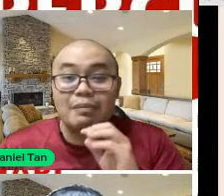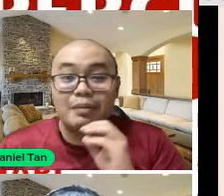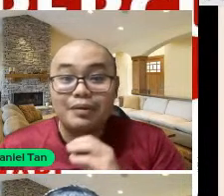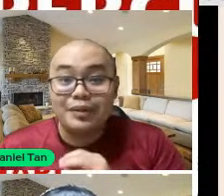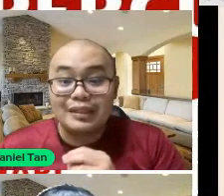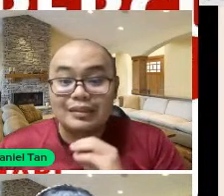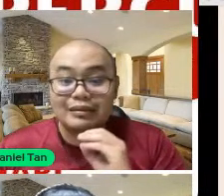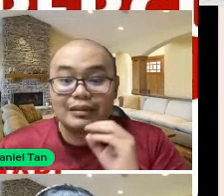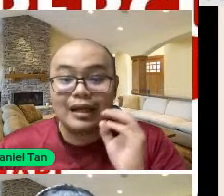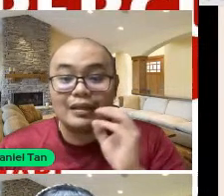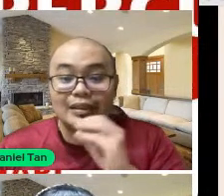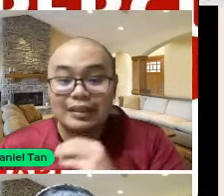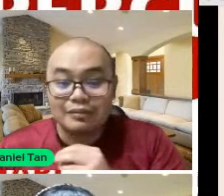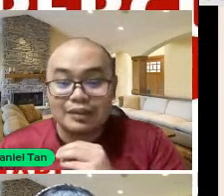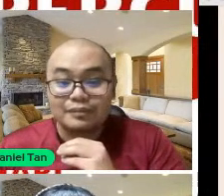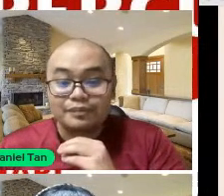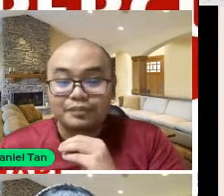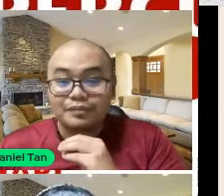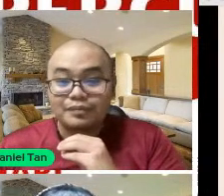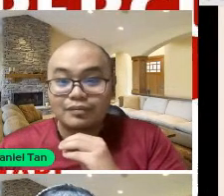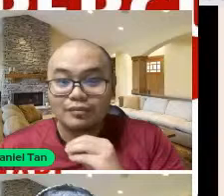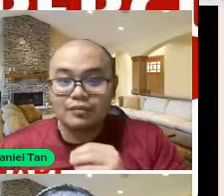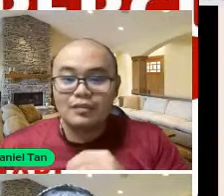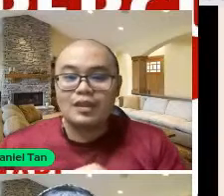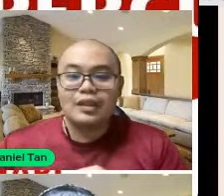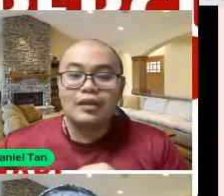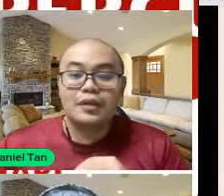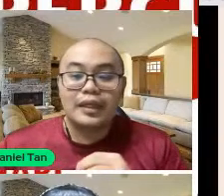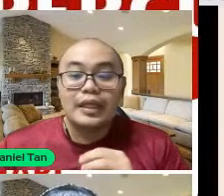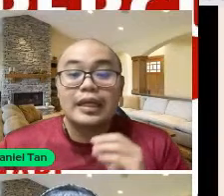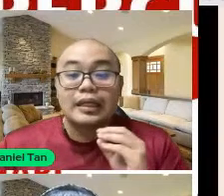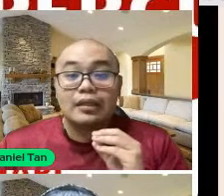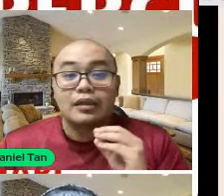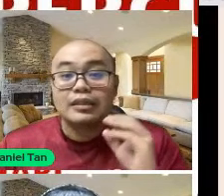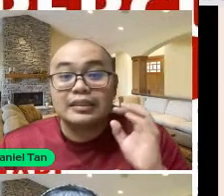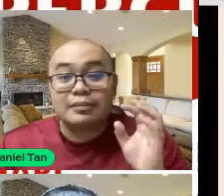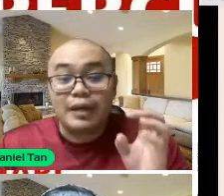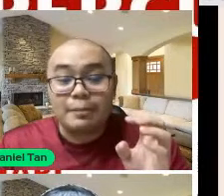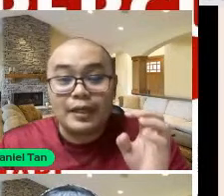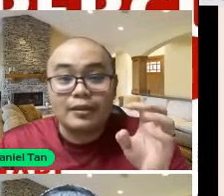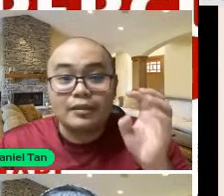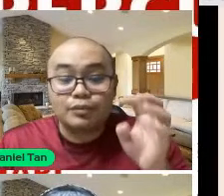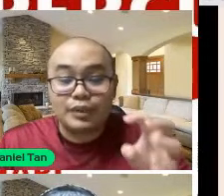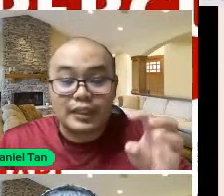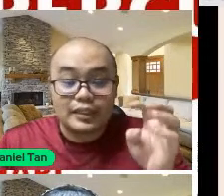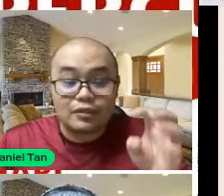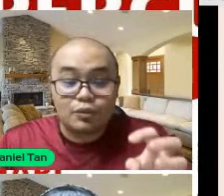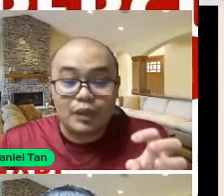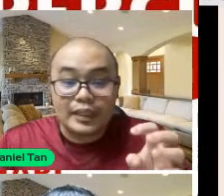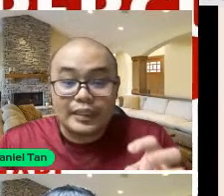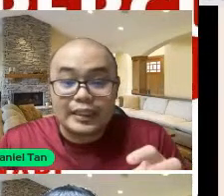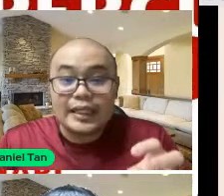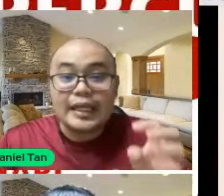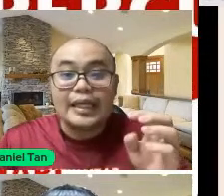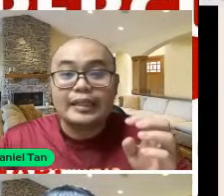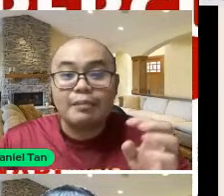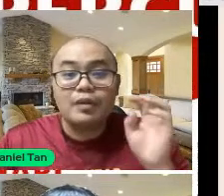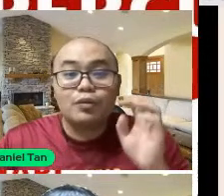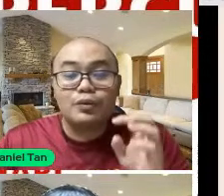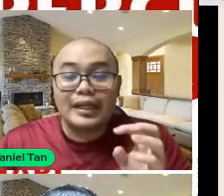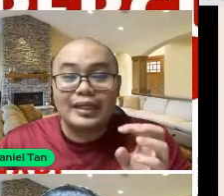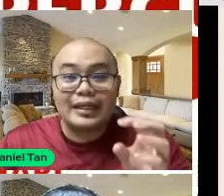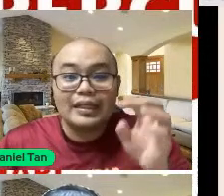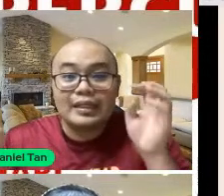politik yang memerintah negeri paint Oke disebabkan budak kedua ini